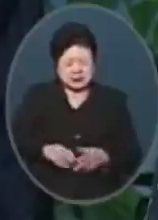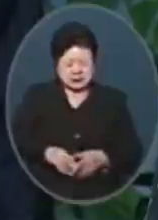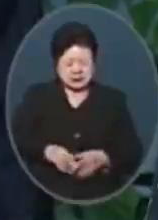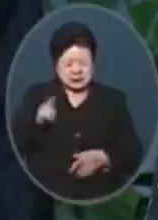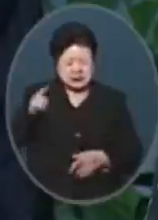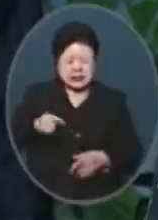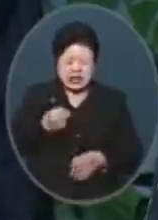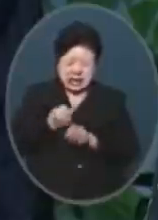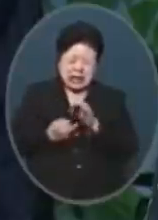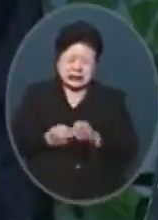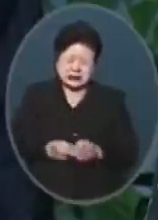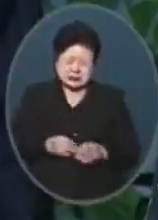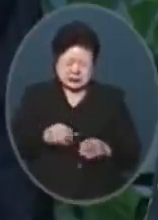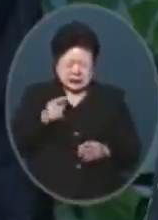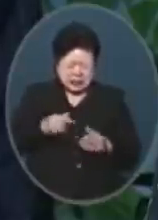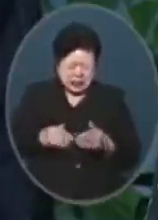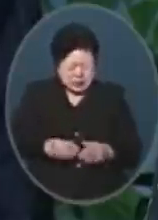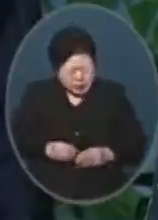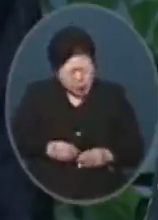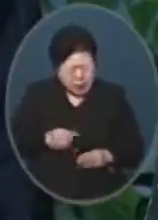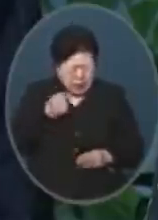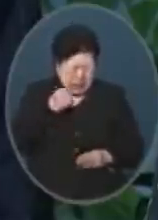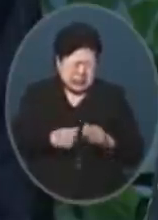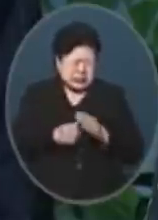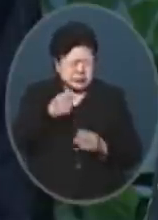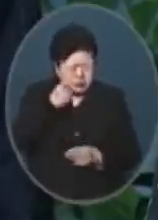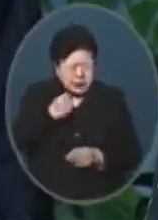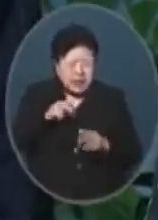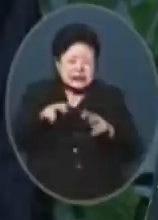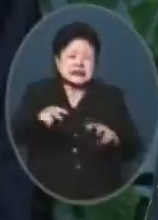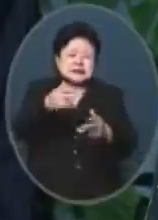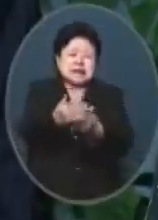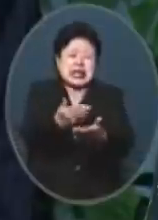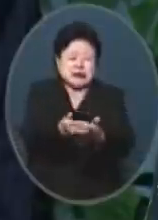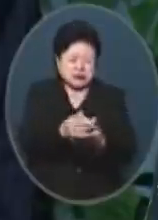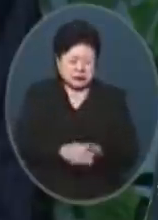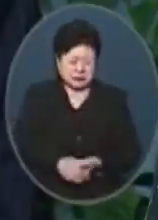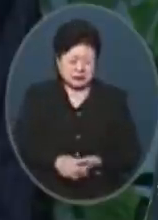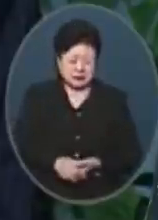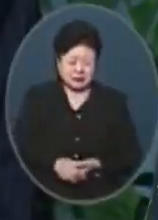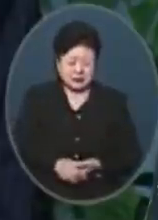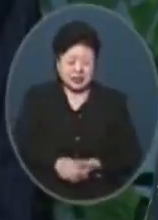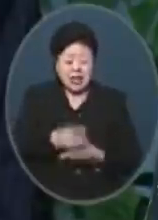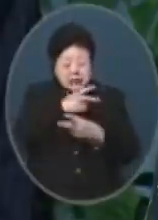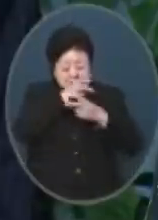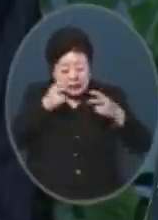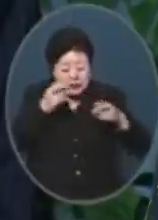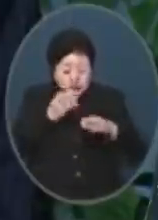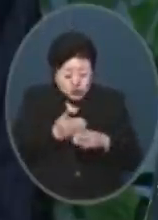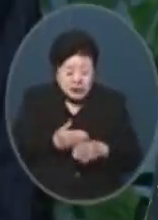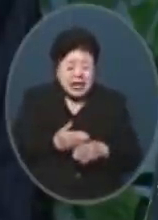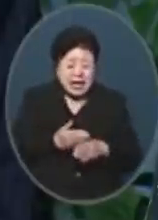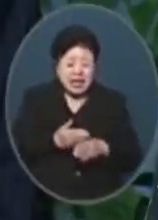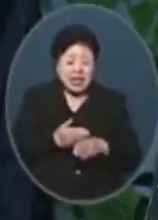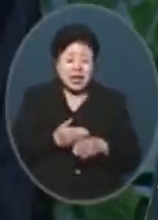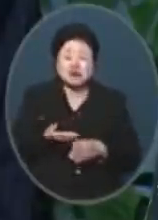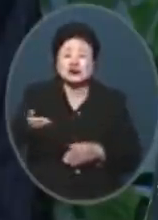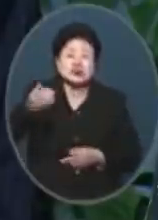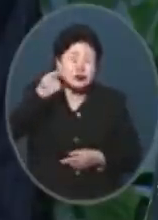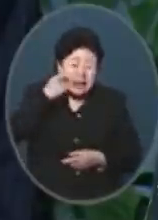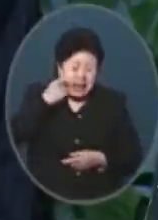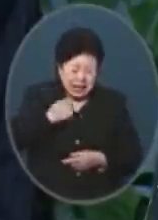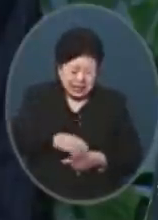견딜 수가 없으니까 지금 좀 주시오. 우린 자고 있으니까 안 해주겠다.